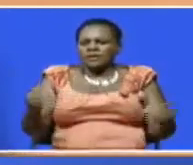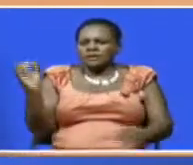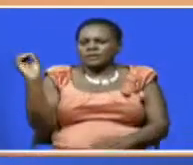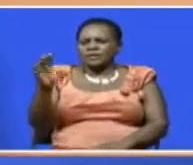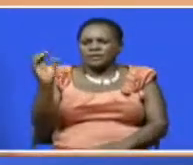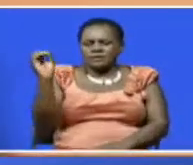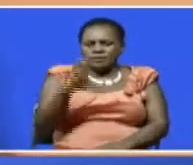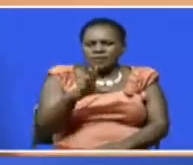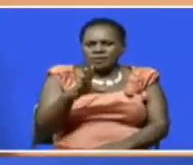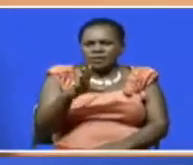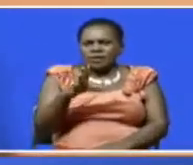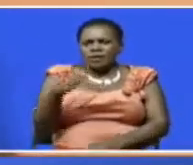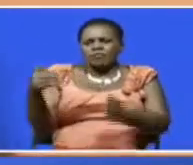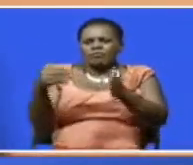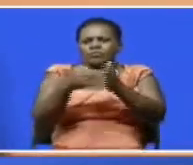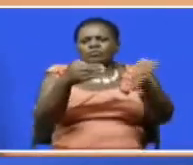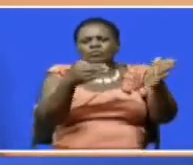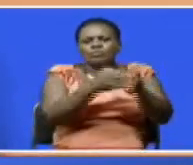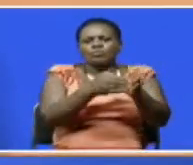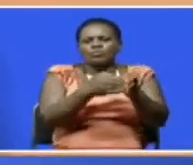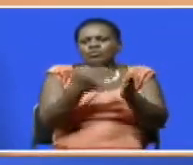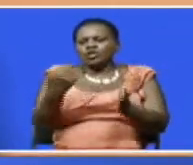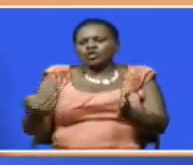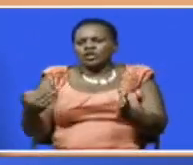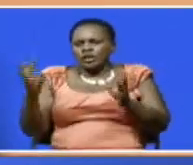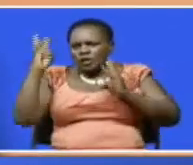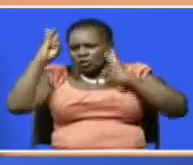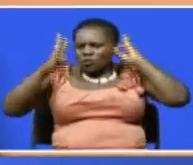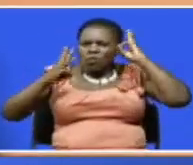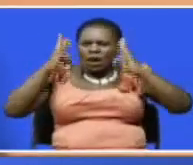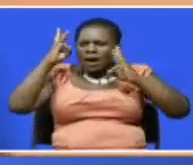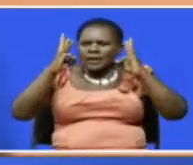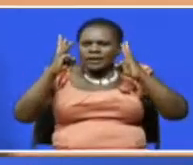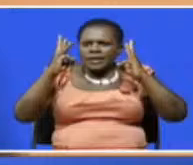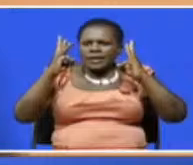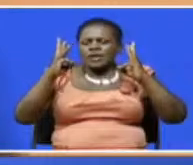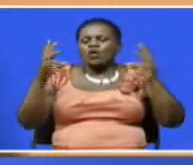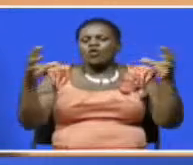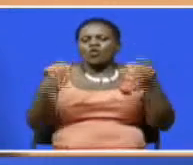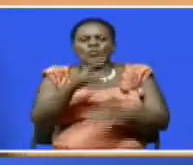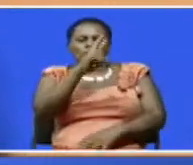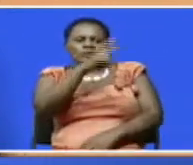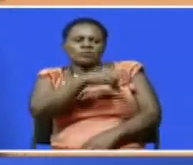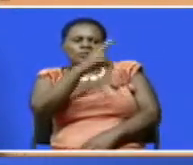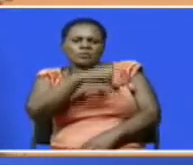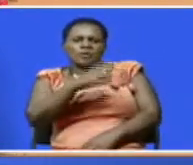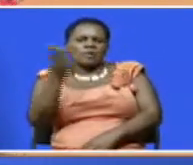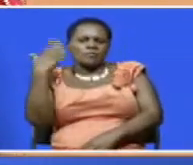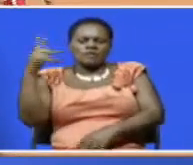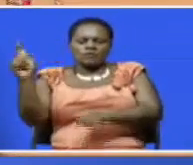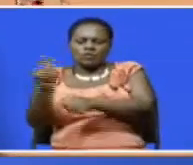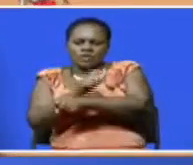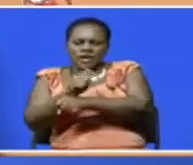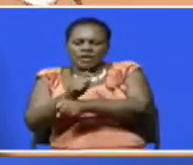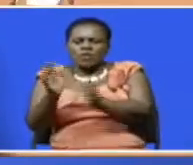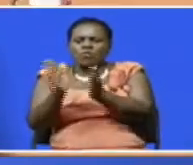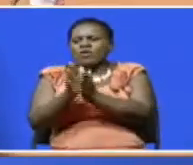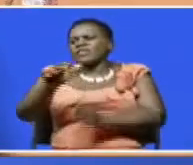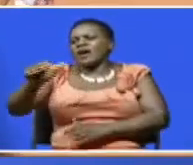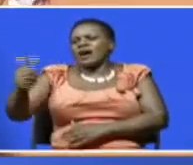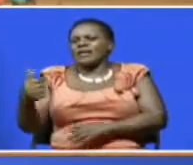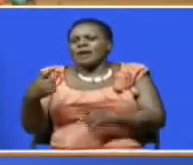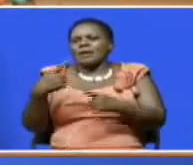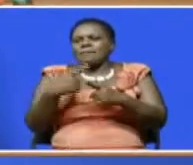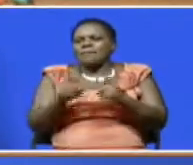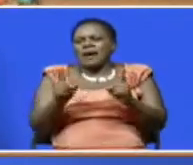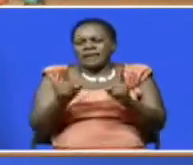mabanda wamewanyima wanao fursa kama hii kwa hofu ya masimango ya jamii. Kuna venye alikuwa na trainer watoto wengine, lakini